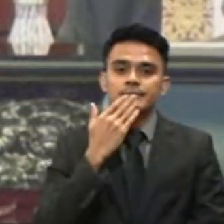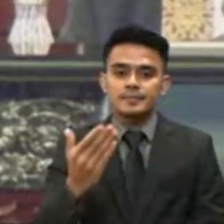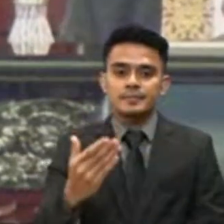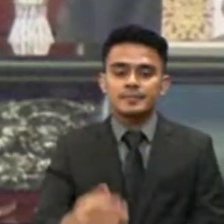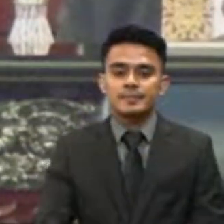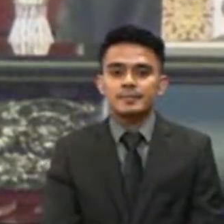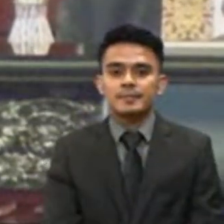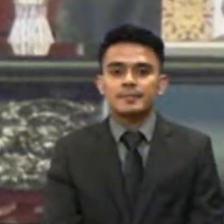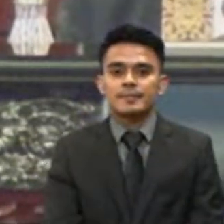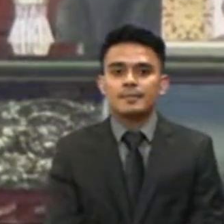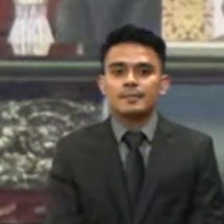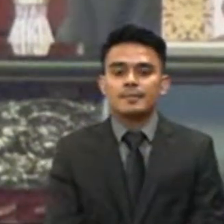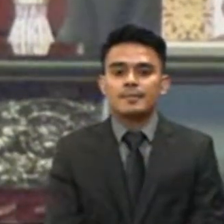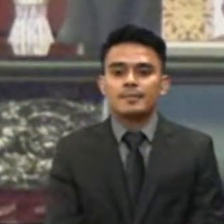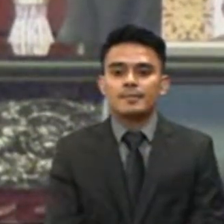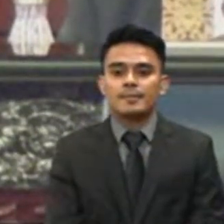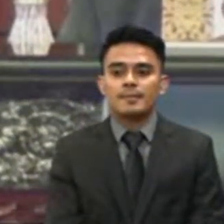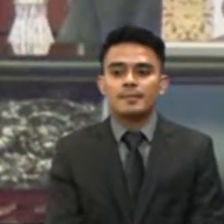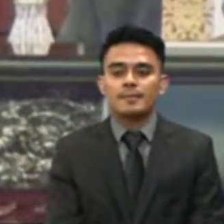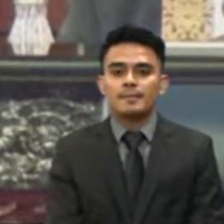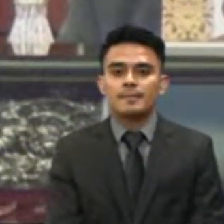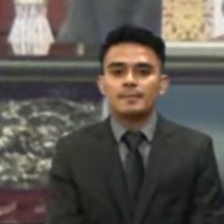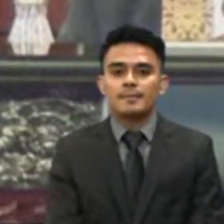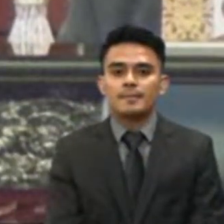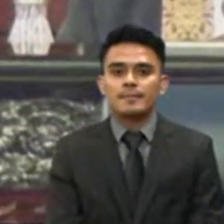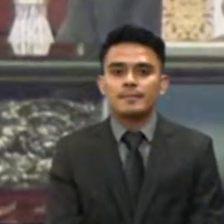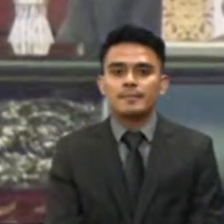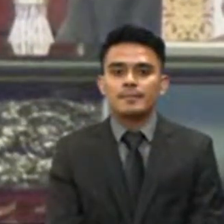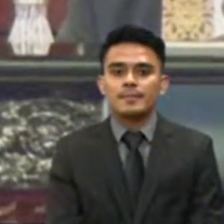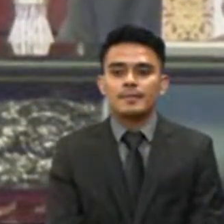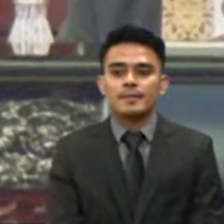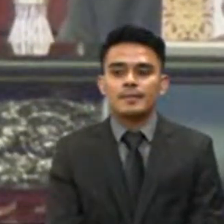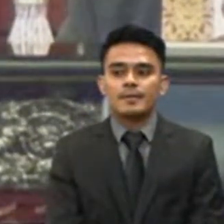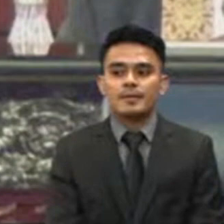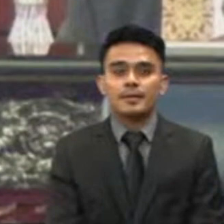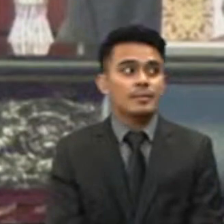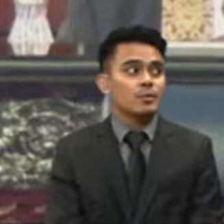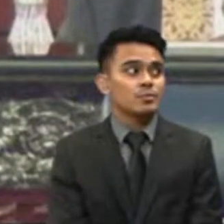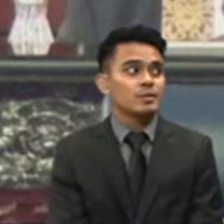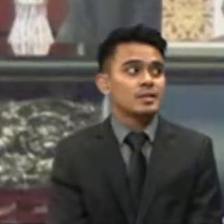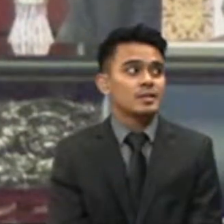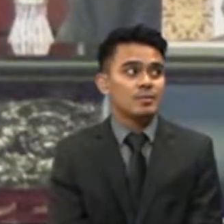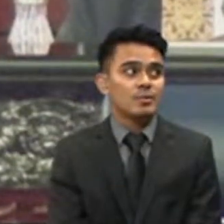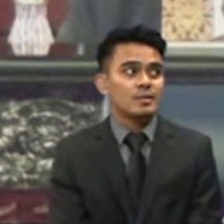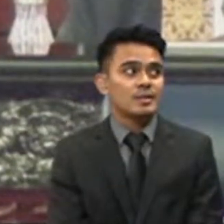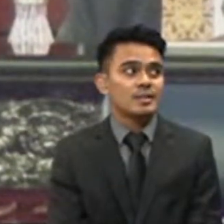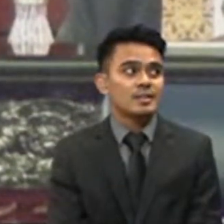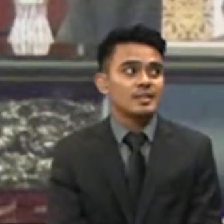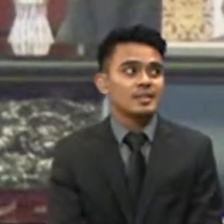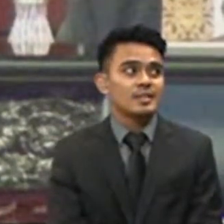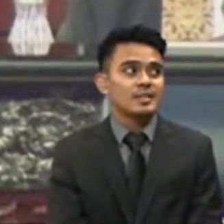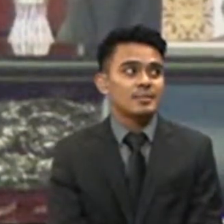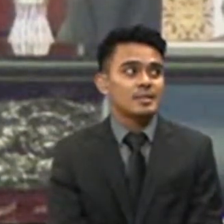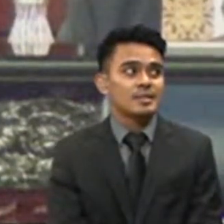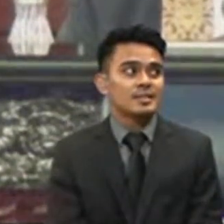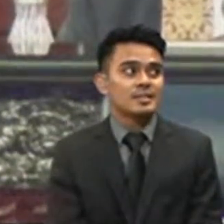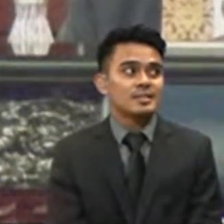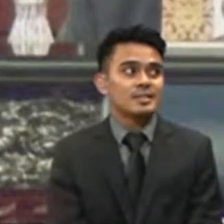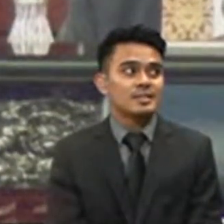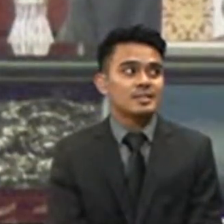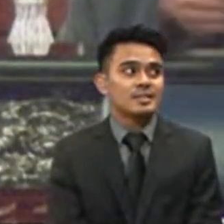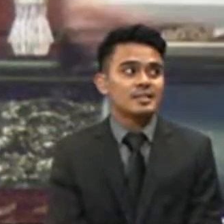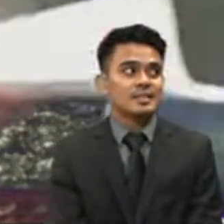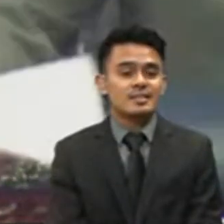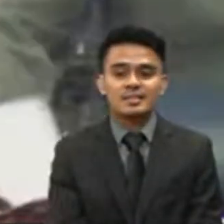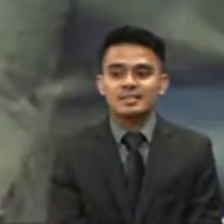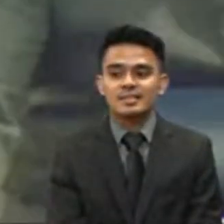ada di belakangnya sset rumah yang berkaitan walaupun tinggi tetapi ada efek di belakang hutang